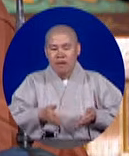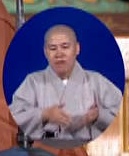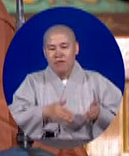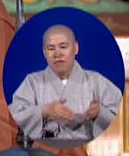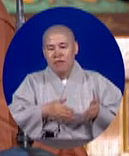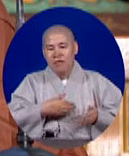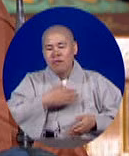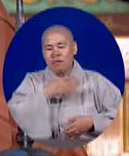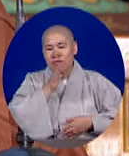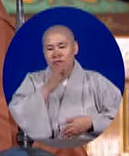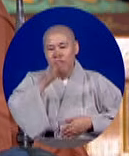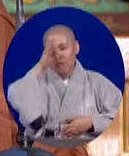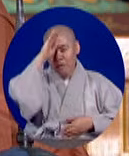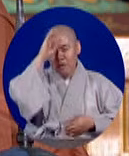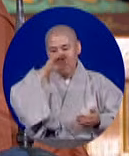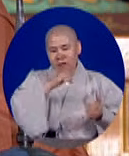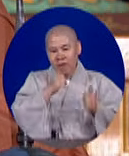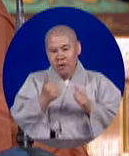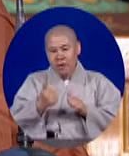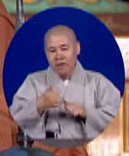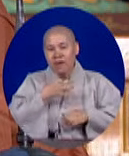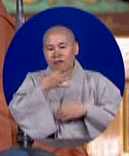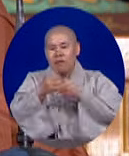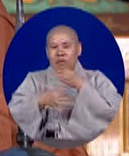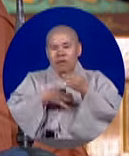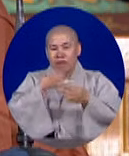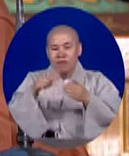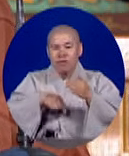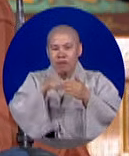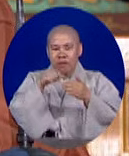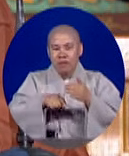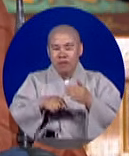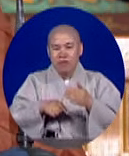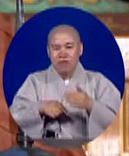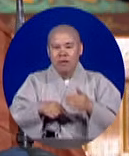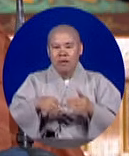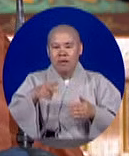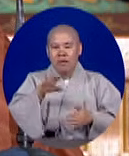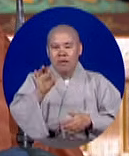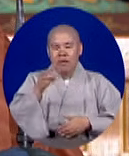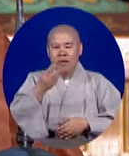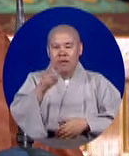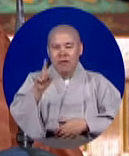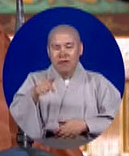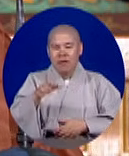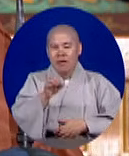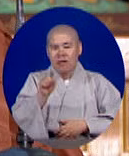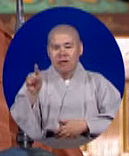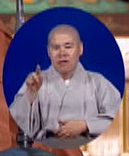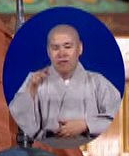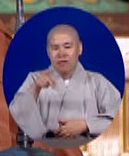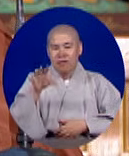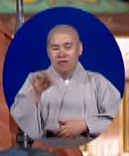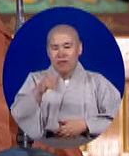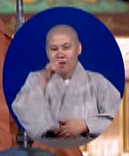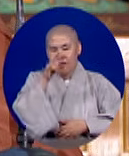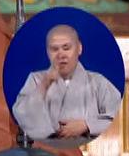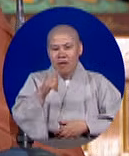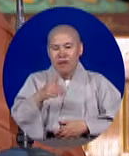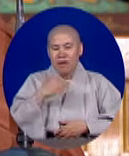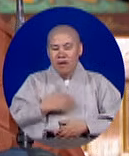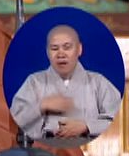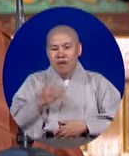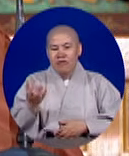생로병사거든요. 그 고암 지르는 그 속에 상나가정이 있어요. 그 상나가정을